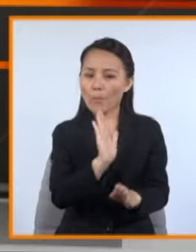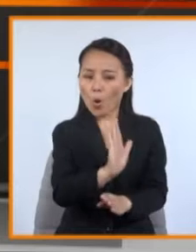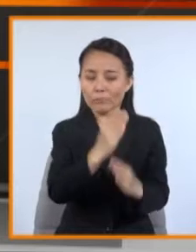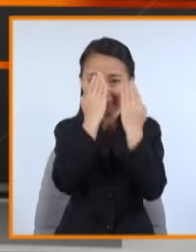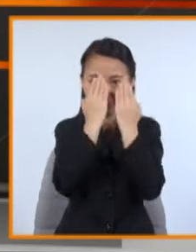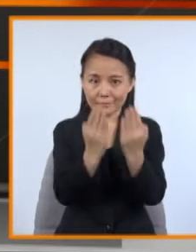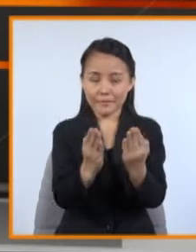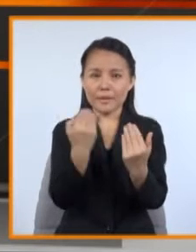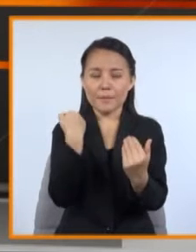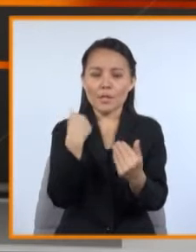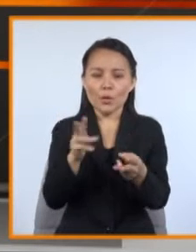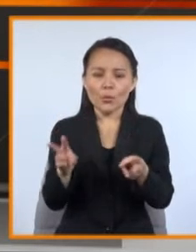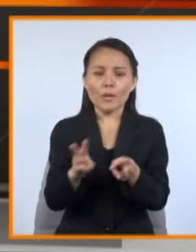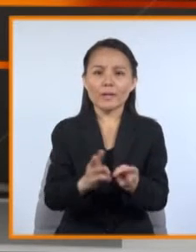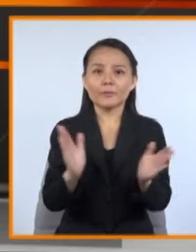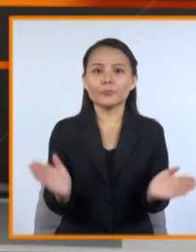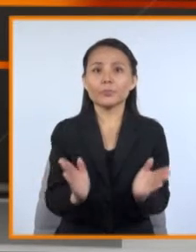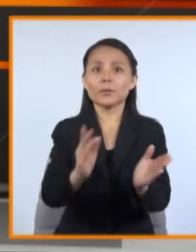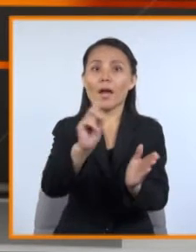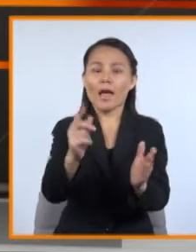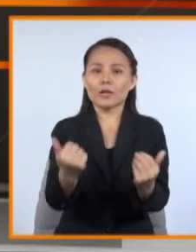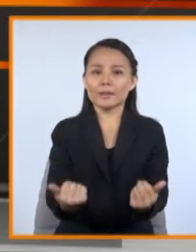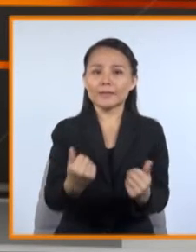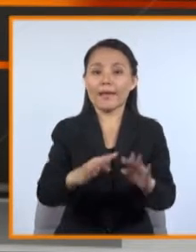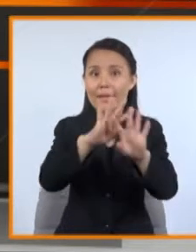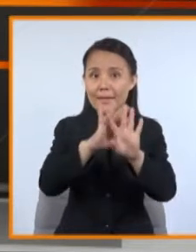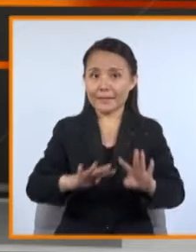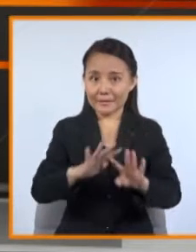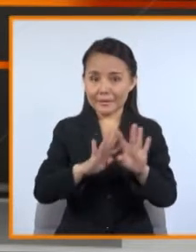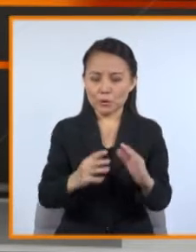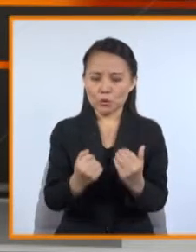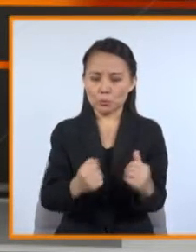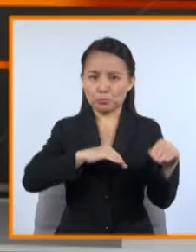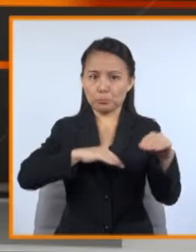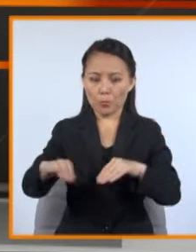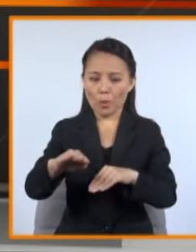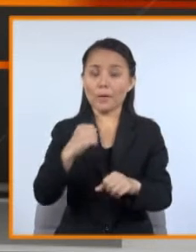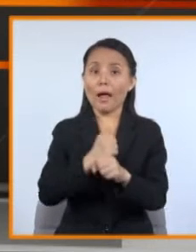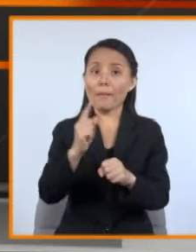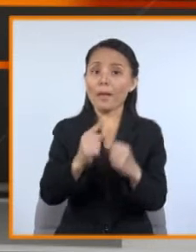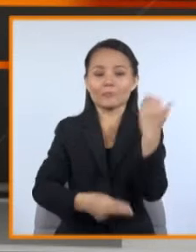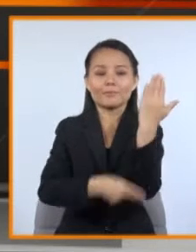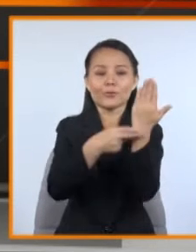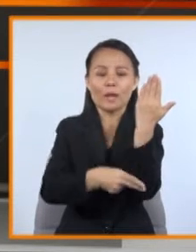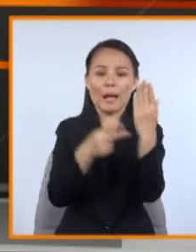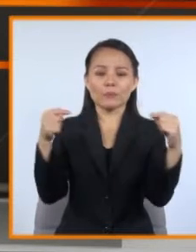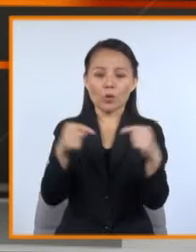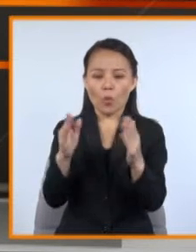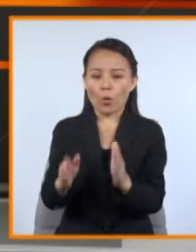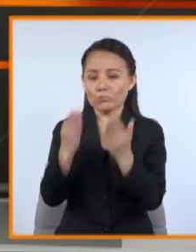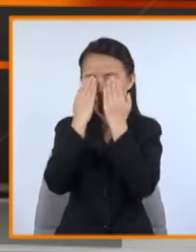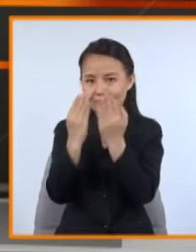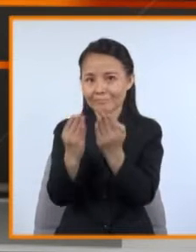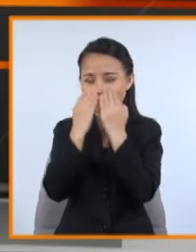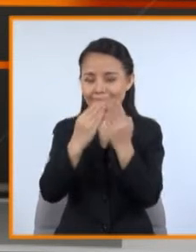ดังนั้นก็จะมีการผลักดันโดยเฉพาะอย่างช่วงนี้นะครับกับ AEC ของเราก็จะต้องมีการทำโรงแรมแบบนี้ขึ้นมาเพื่อตอบสนองความต้องการและเป็นการกระตุ้น